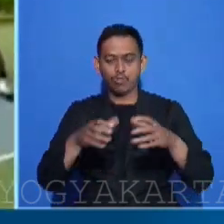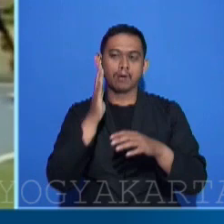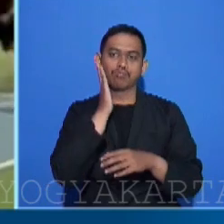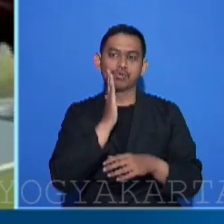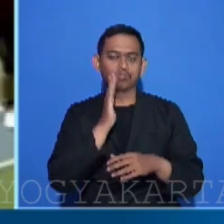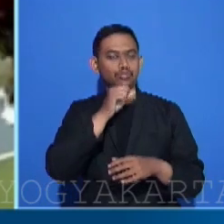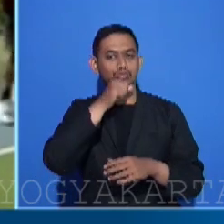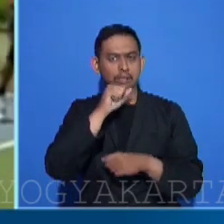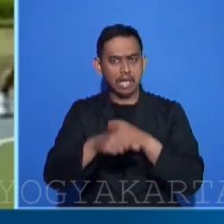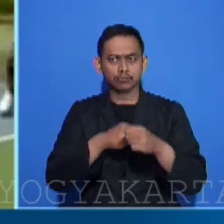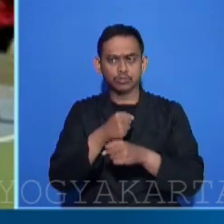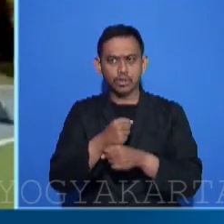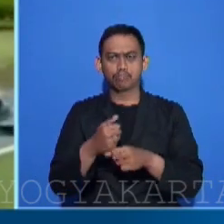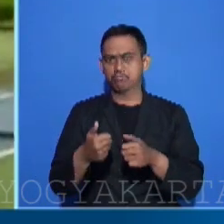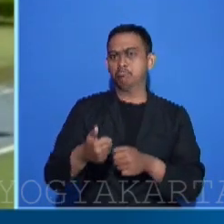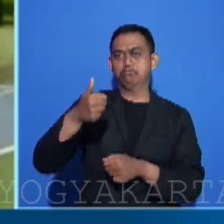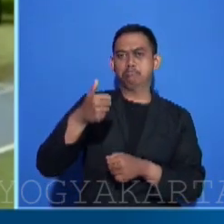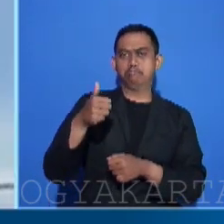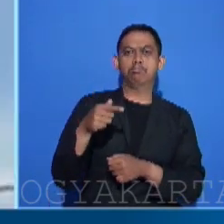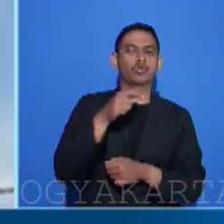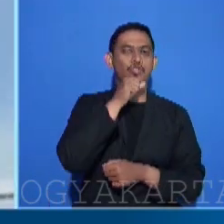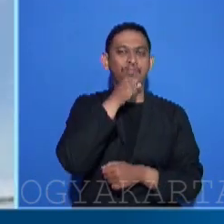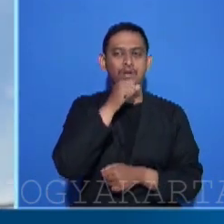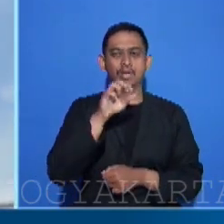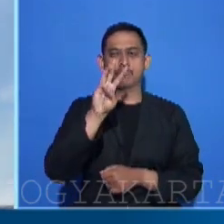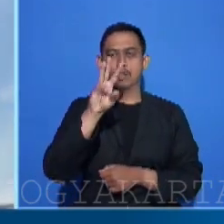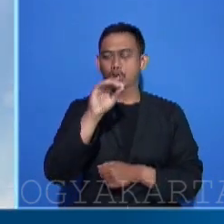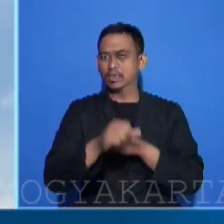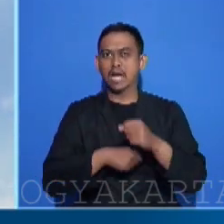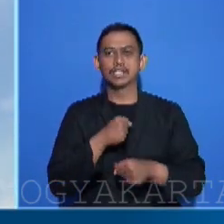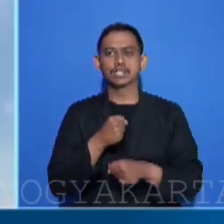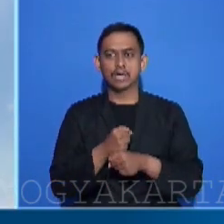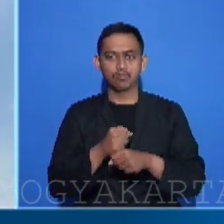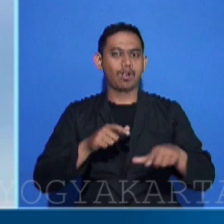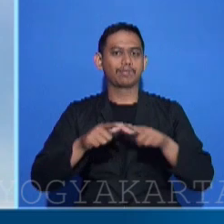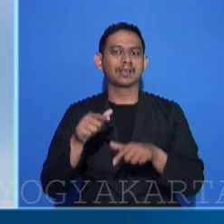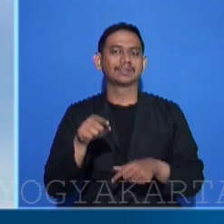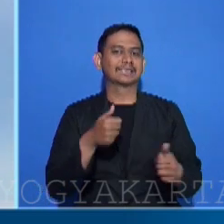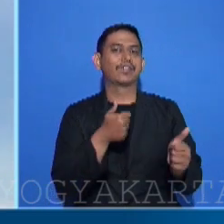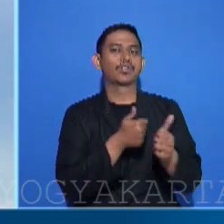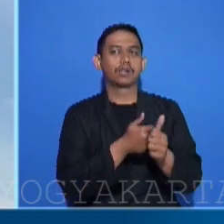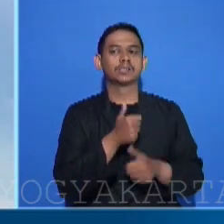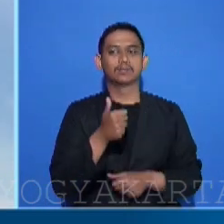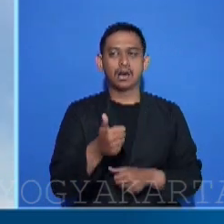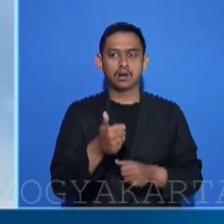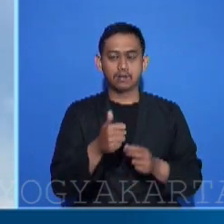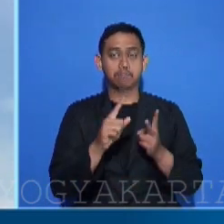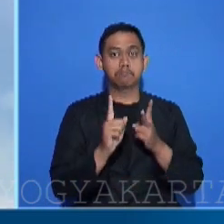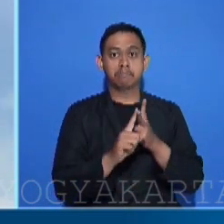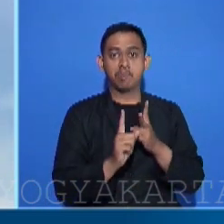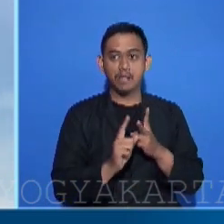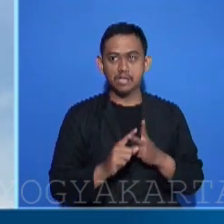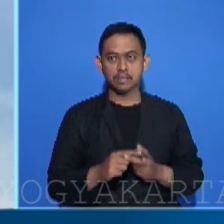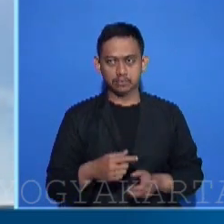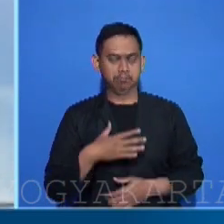kelompok prestasi dan kelompok 40 tahun pada turnamen ini juara dan runner up grup berhak lolos ke babak berikutnya